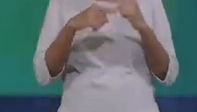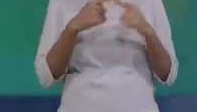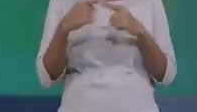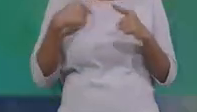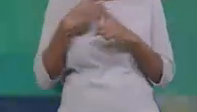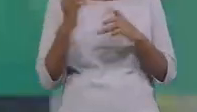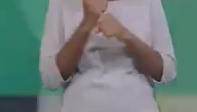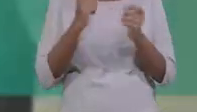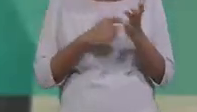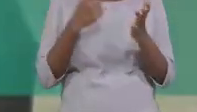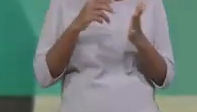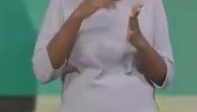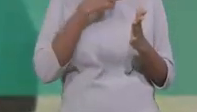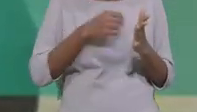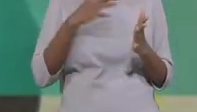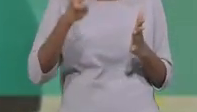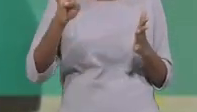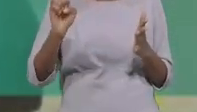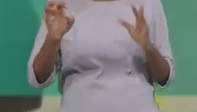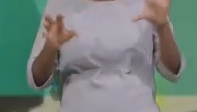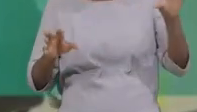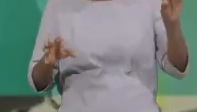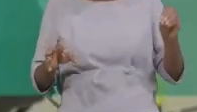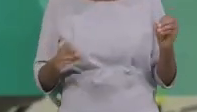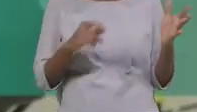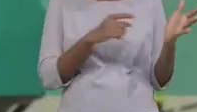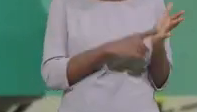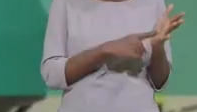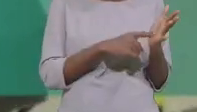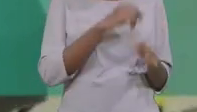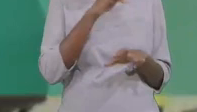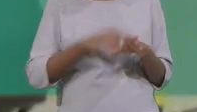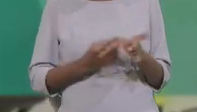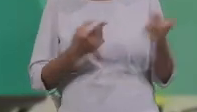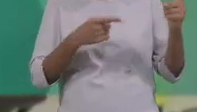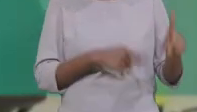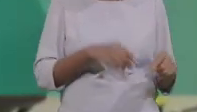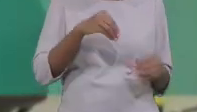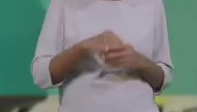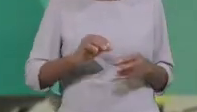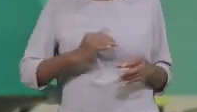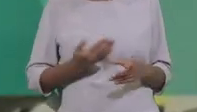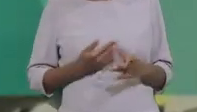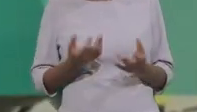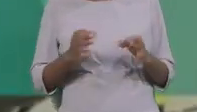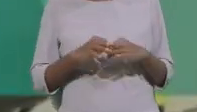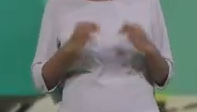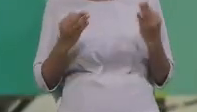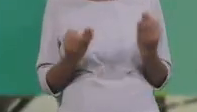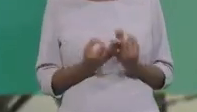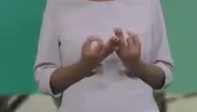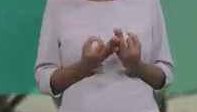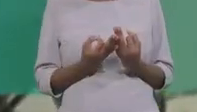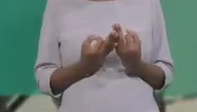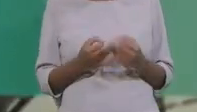accident. Chaque fois qu'on atteint l'âge de 40, 50 ans, vraiment, ceci arrive normalement dans notre